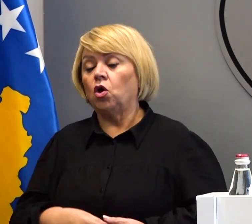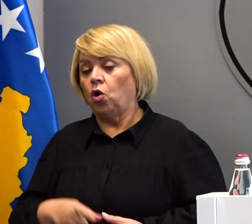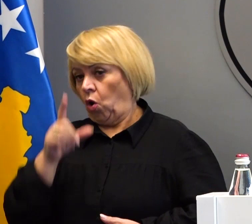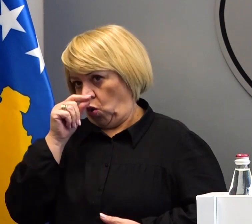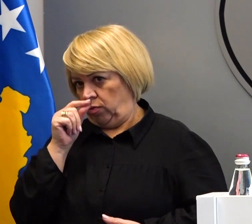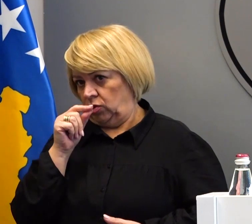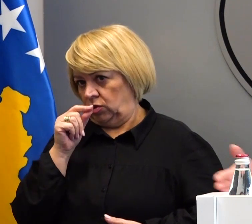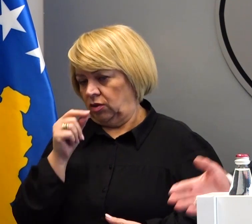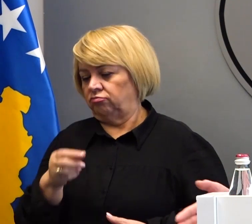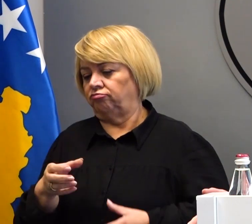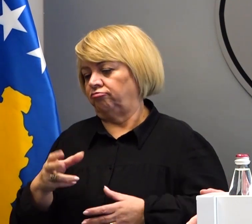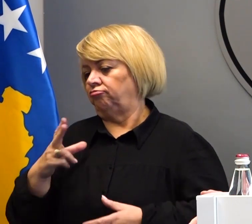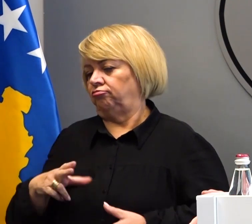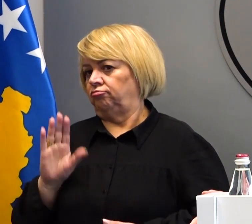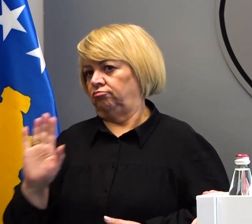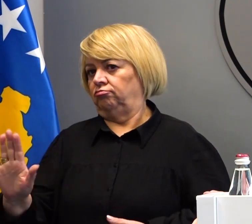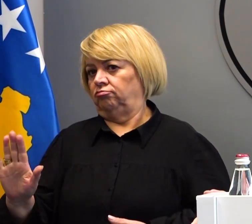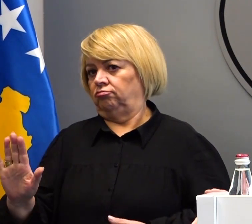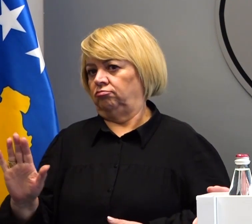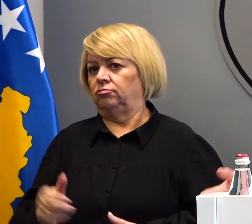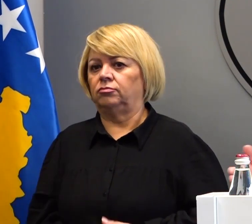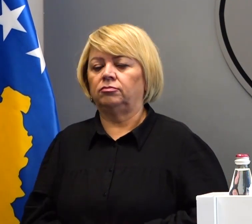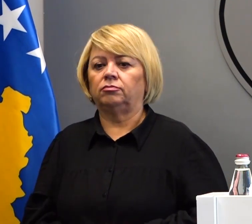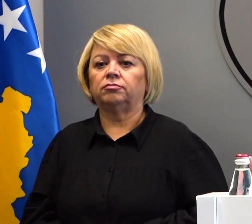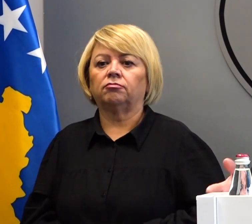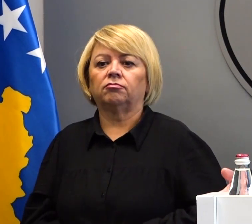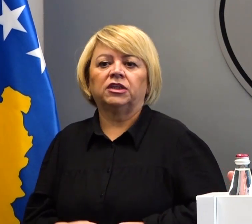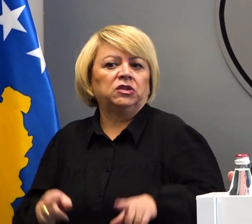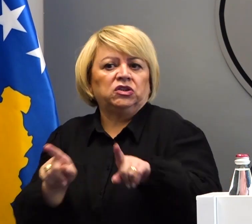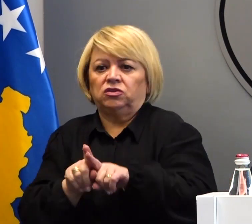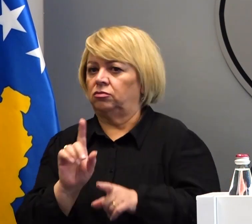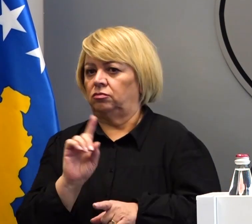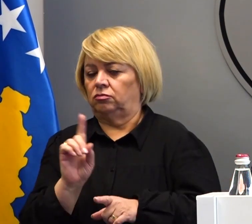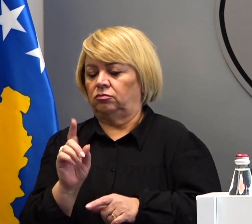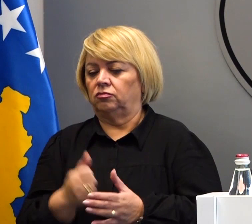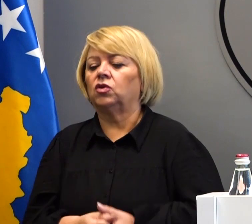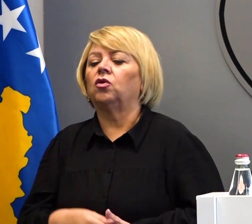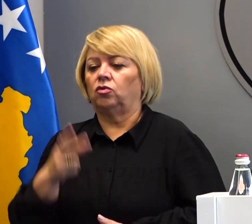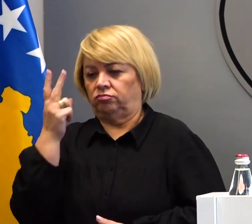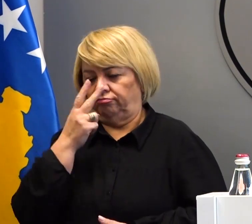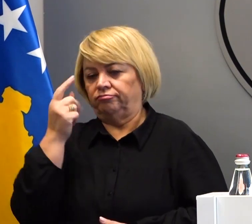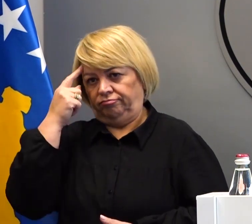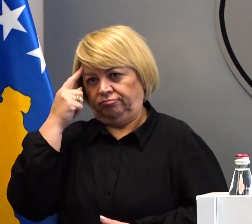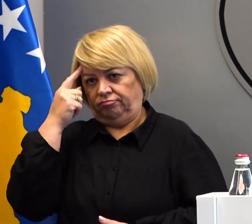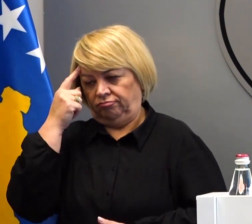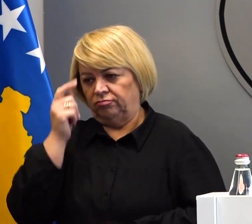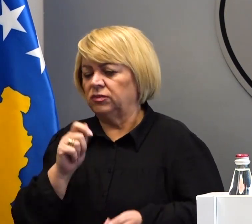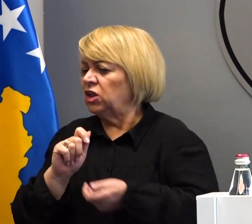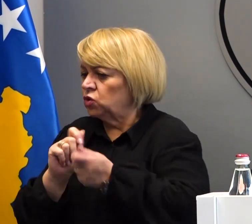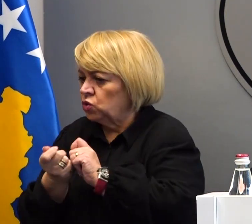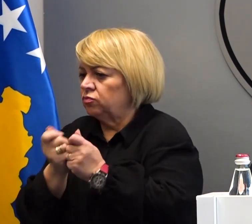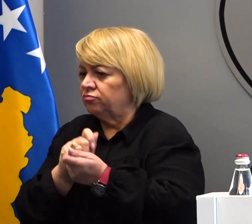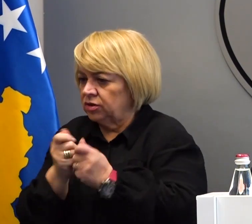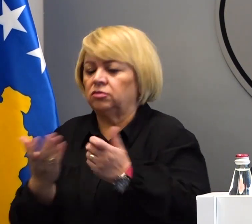Komunat janë njësi territoriale dhe administrative. Por nuk është e njëjta gjë. Unë e kuptoj që si janë krejtësisht të ndryshme, të